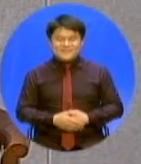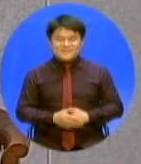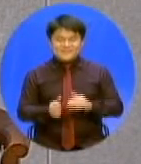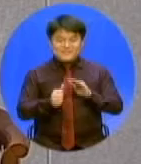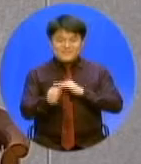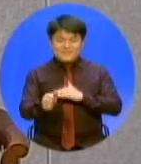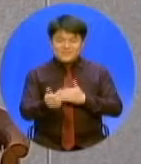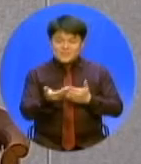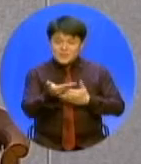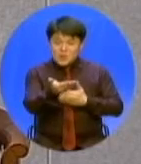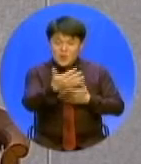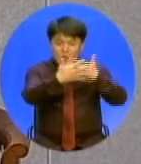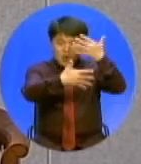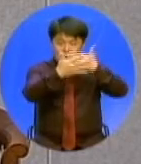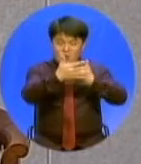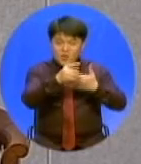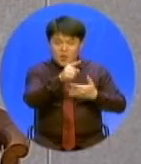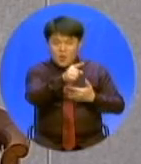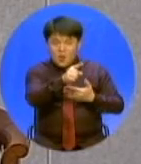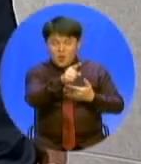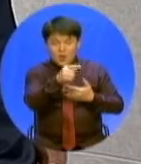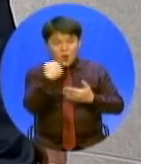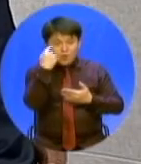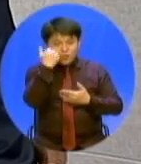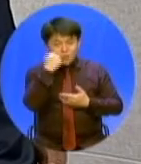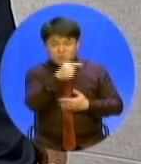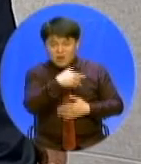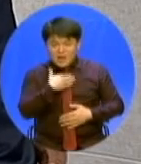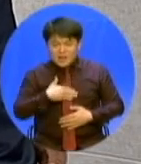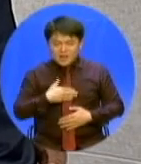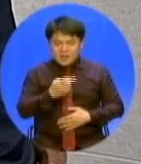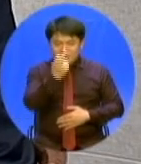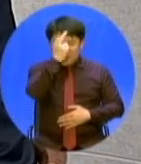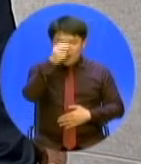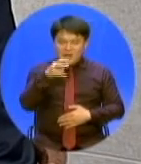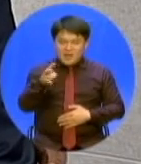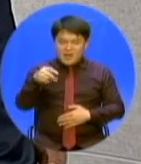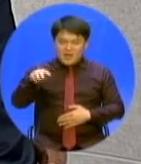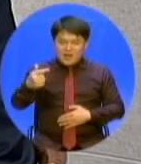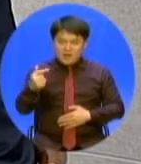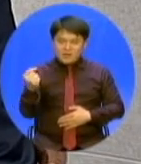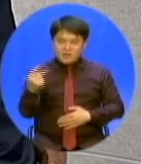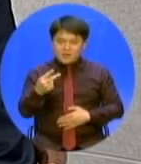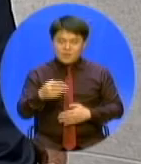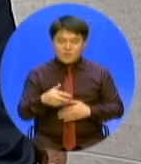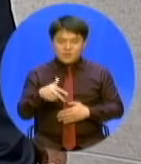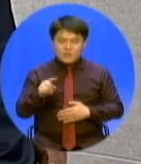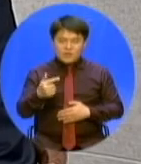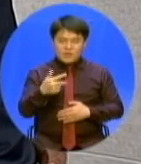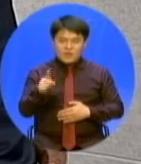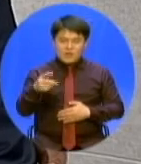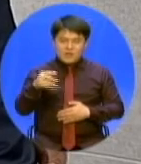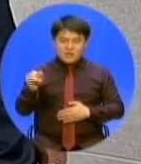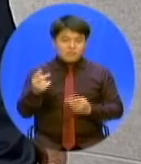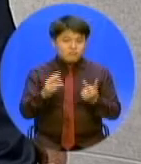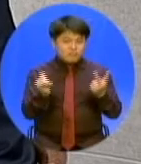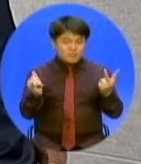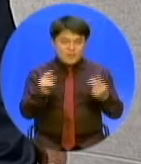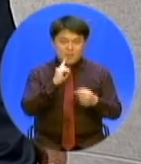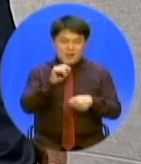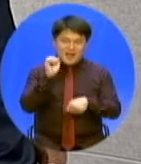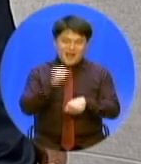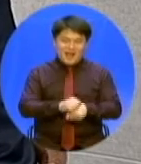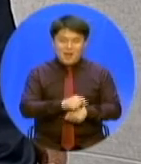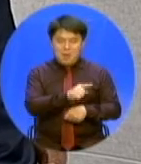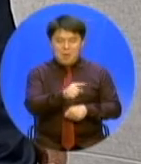대표님, 지금 화면 속에 나오신 분이 누군지 아시겠어요? 아, 최혜련 대리하고 전나리 대리인데 네. 말도